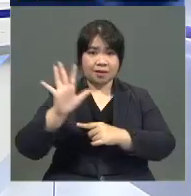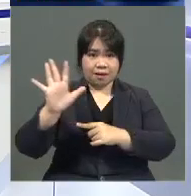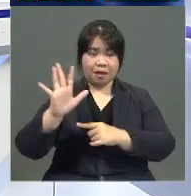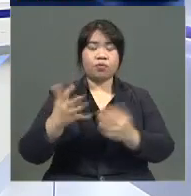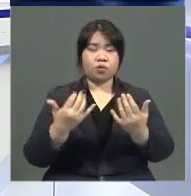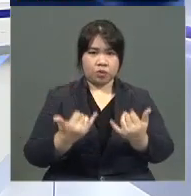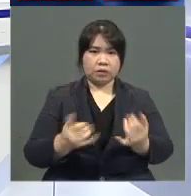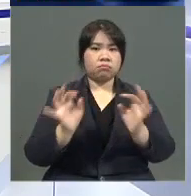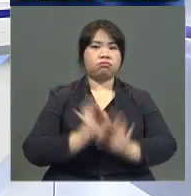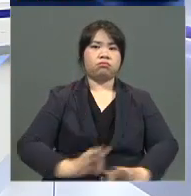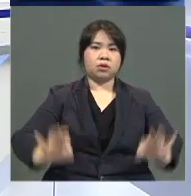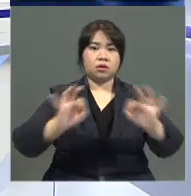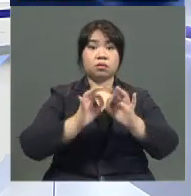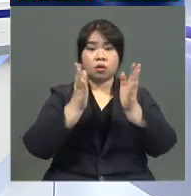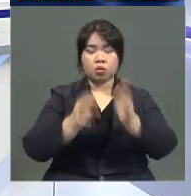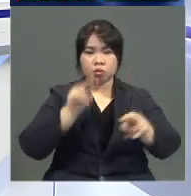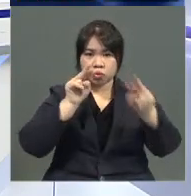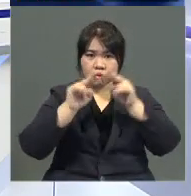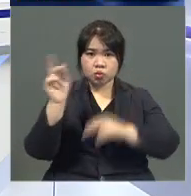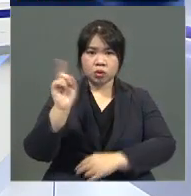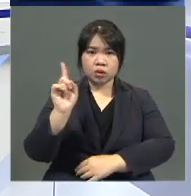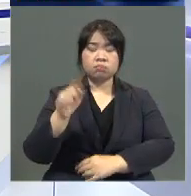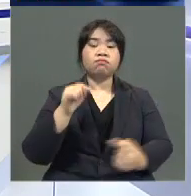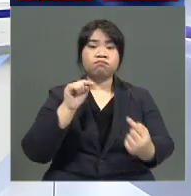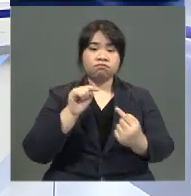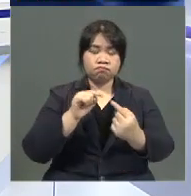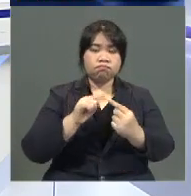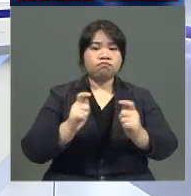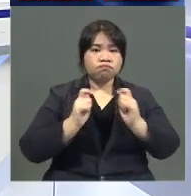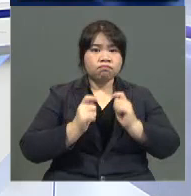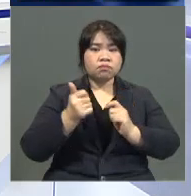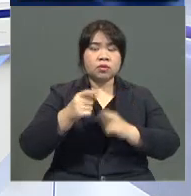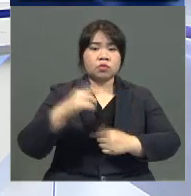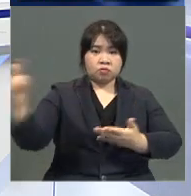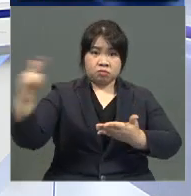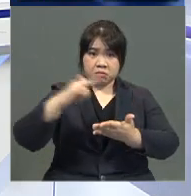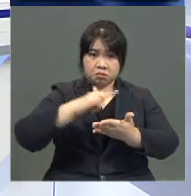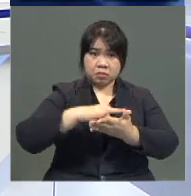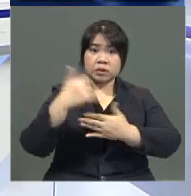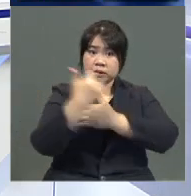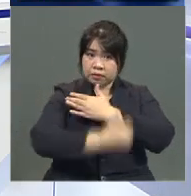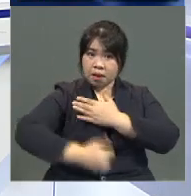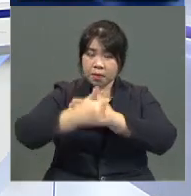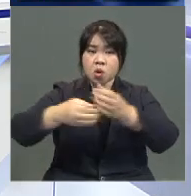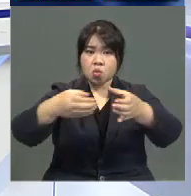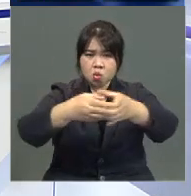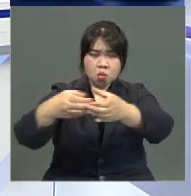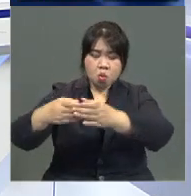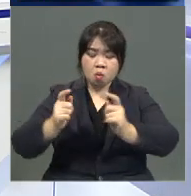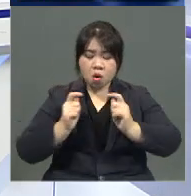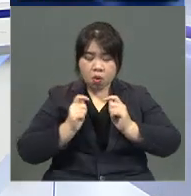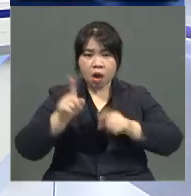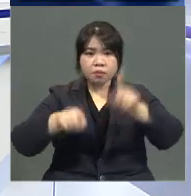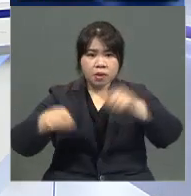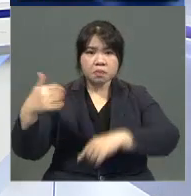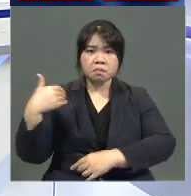1 ประเด็ที่หลายคนใหความสนใจการที่จะอนุญาทให้คนต่างชาติโดย bagus บางกลุมสามารถเดินทาง